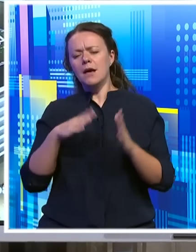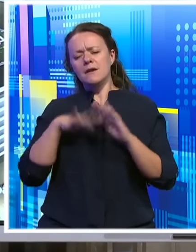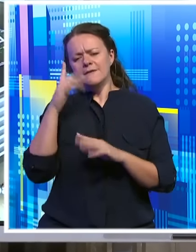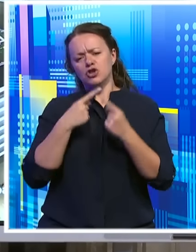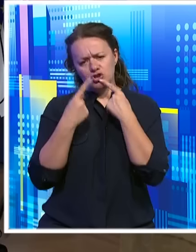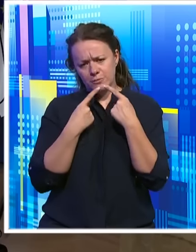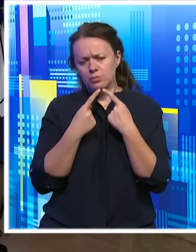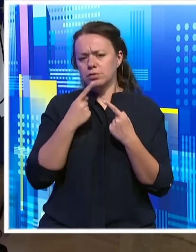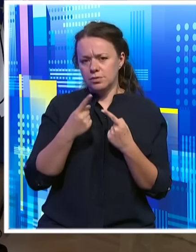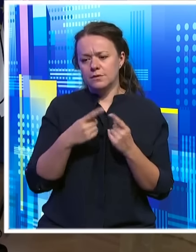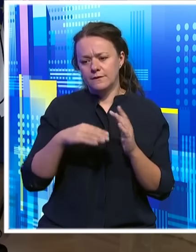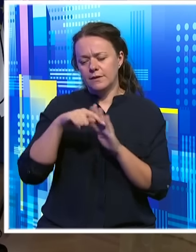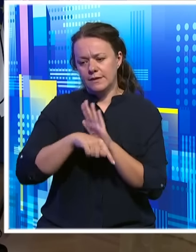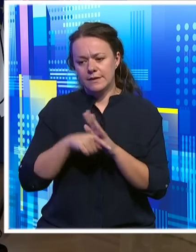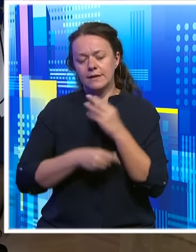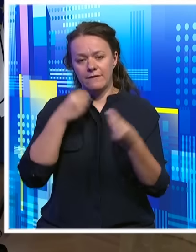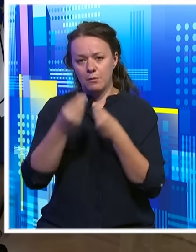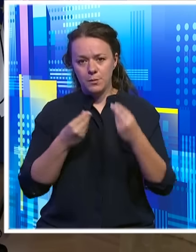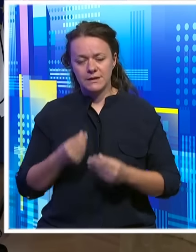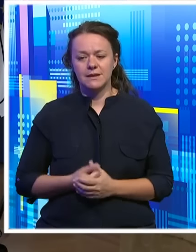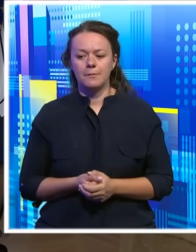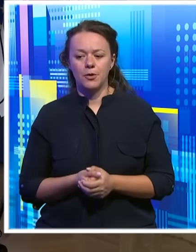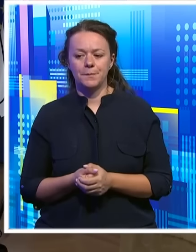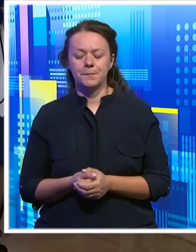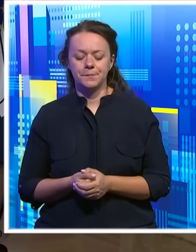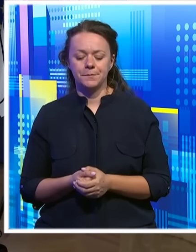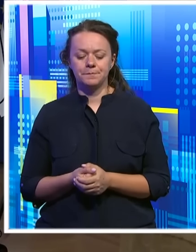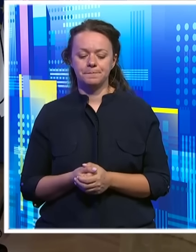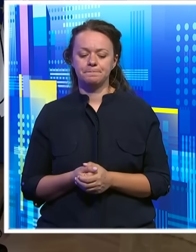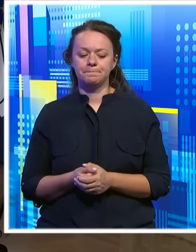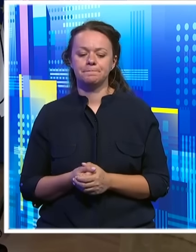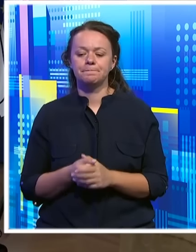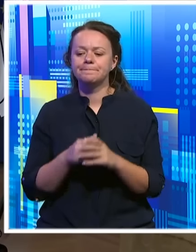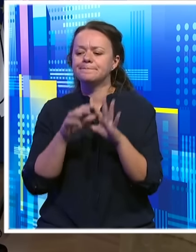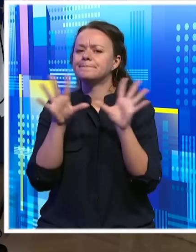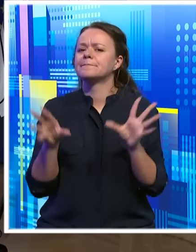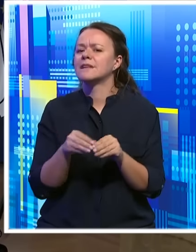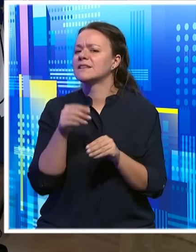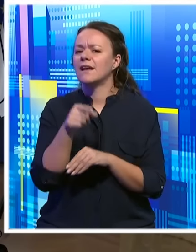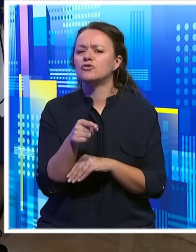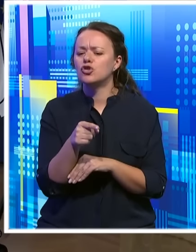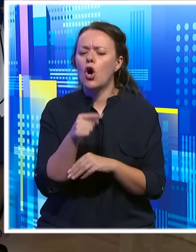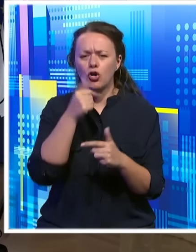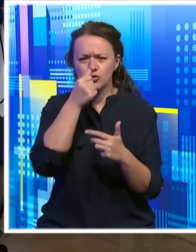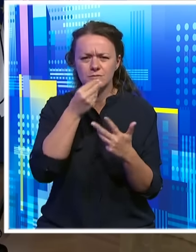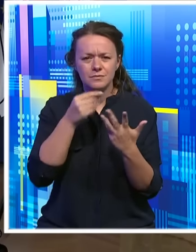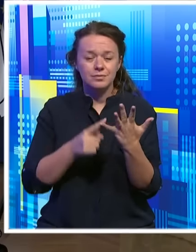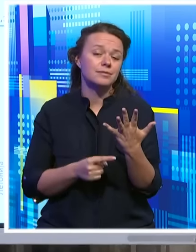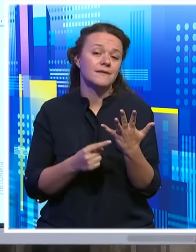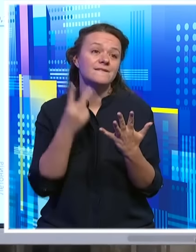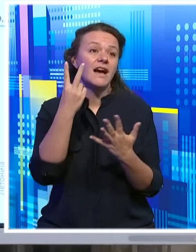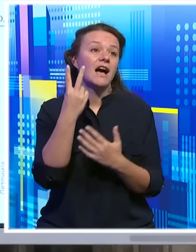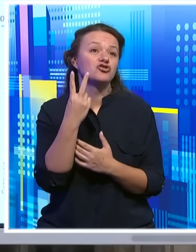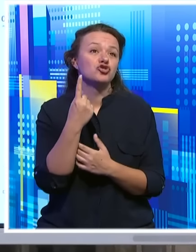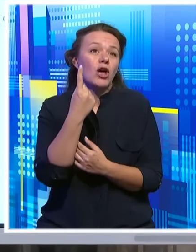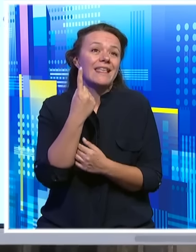upoznamo. Možete dalje. Za sve to važno, jedna stvar, možda najvažnija, da bismo